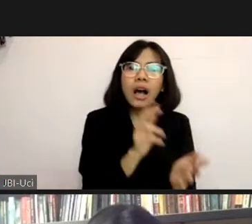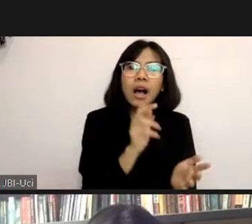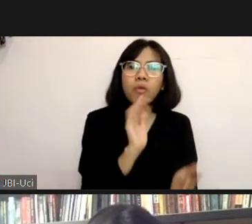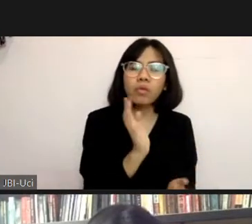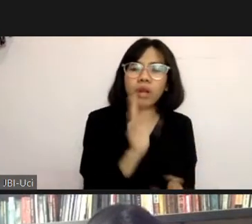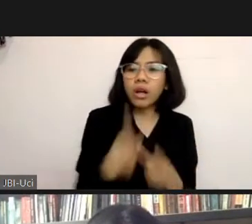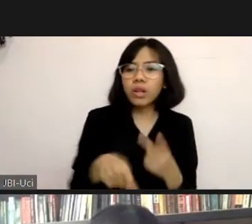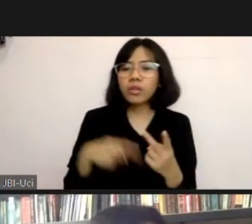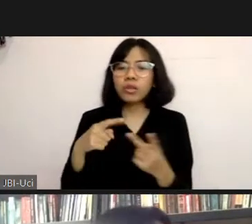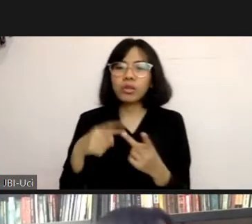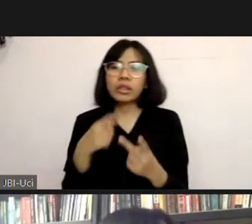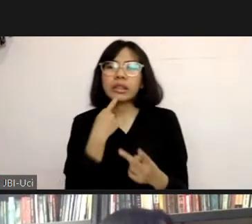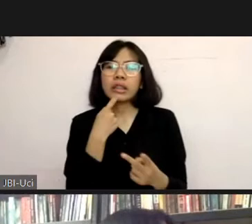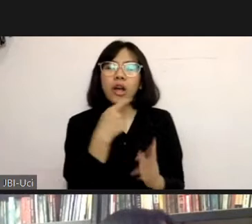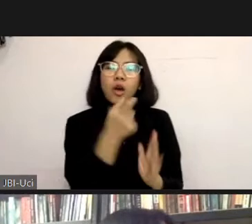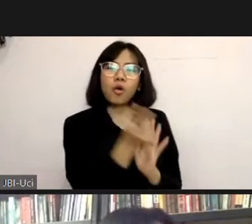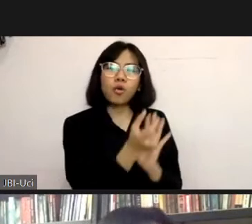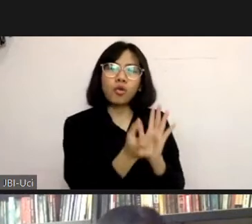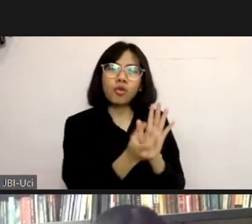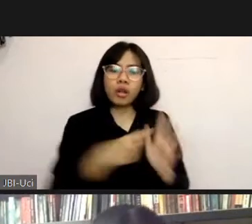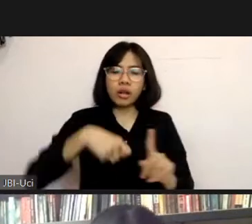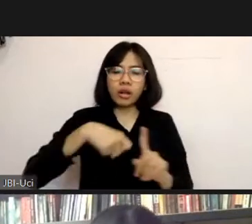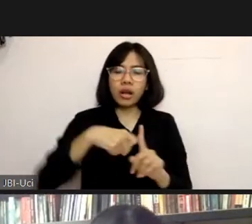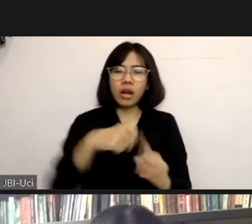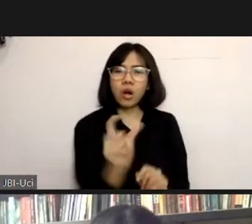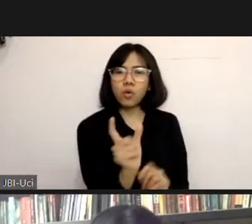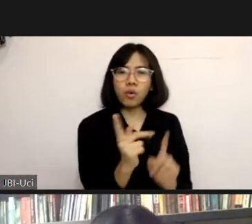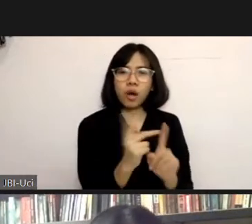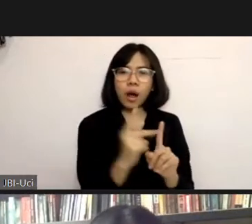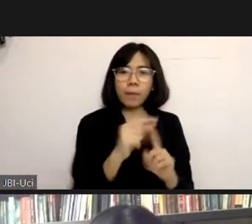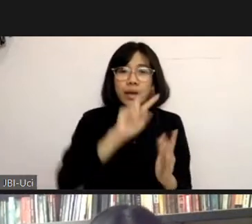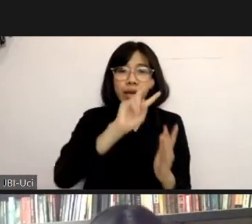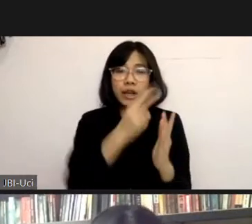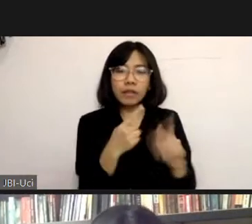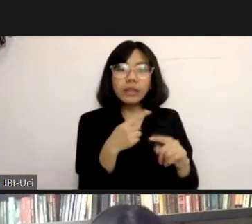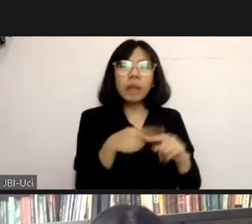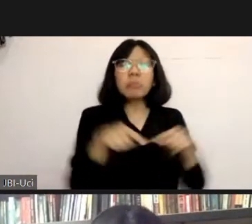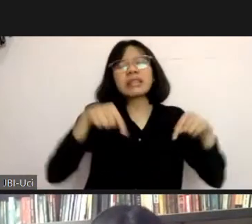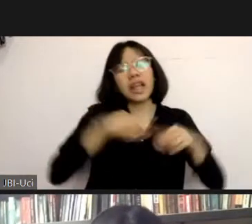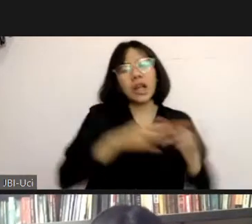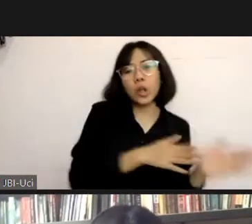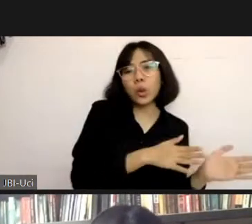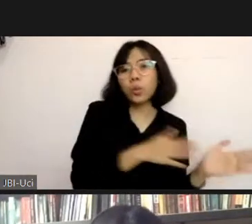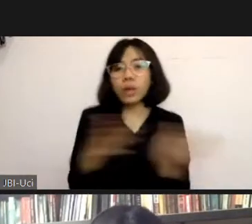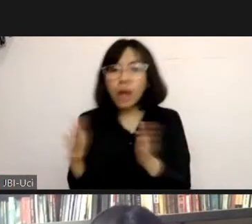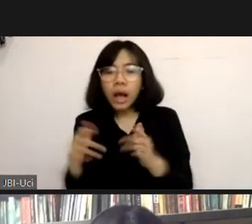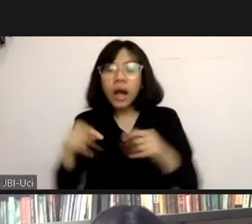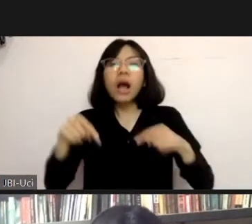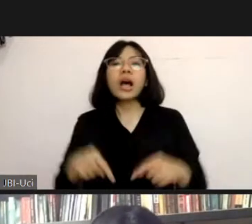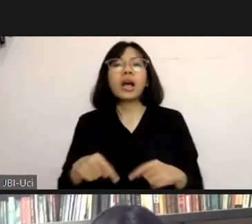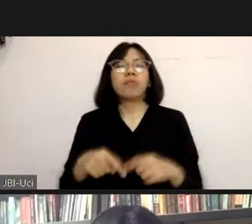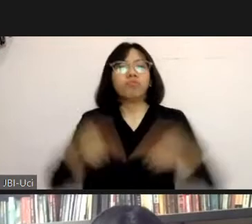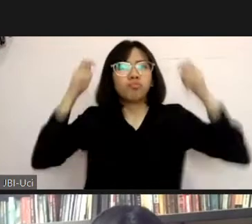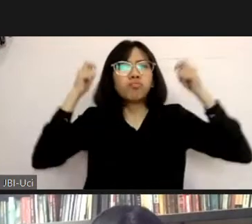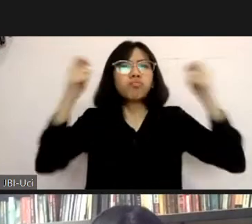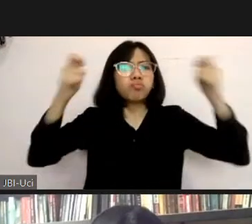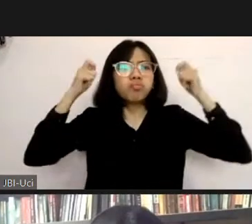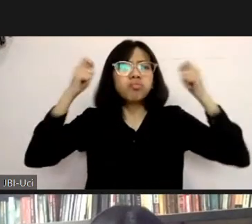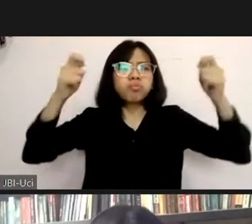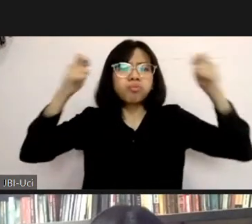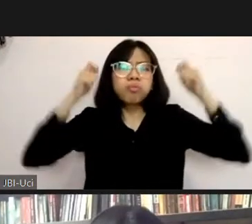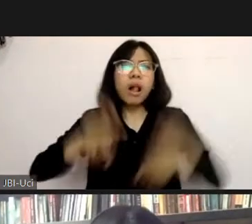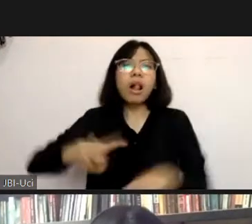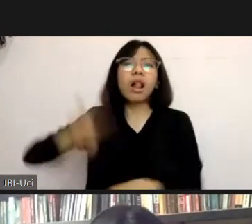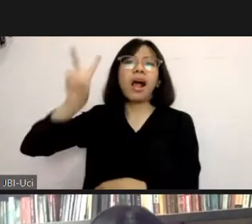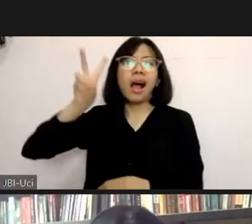KUHP yang akhirnya ditunda pembahasannya. Nah, tahun ini aksi berskala nasional terjadi lagi, fokusnya